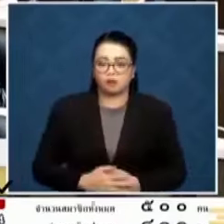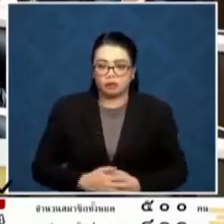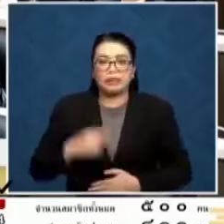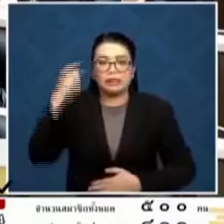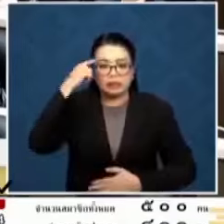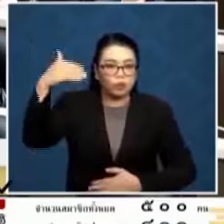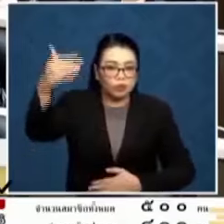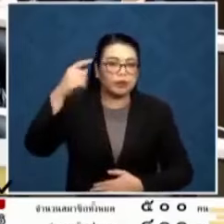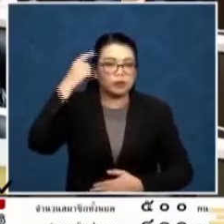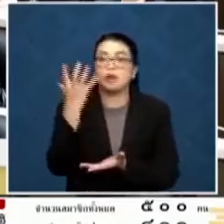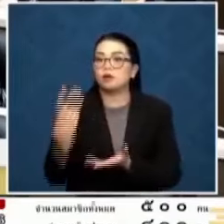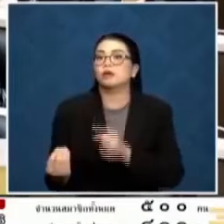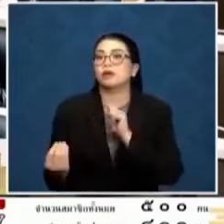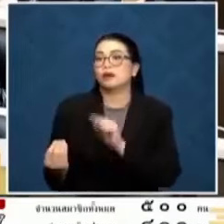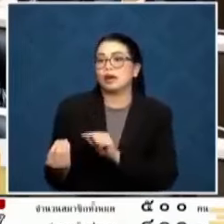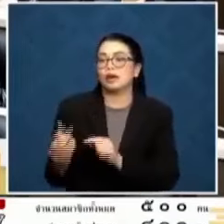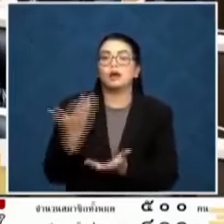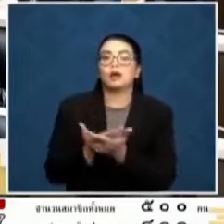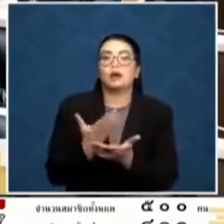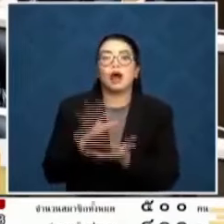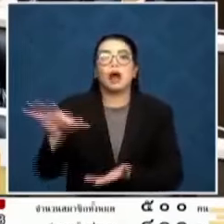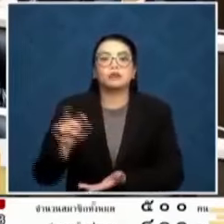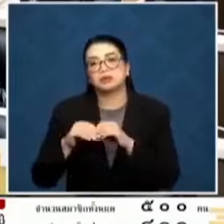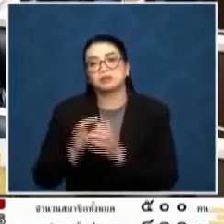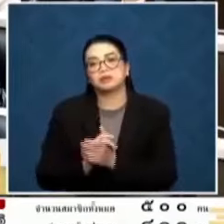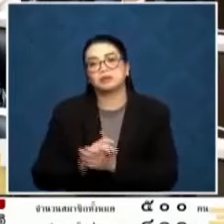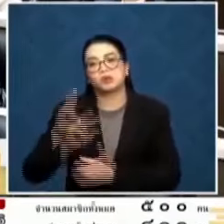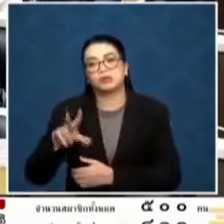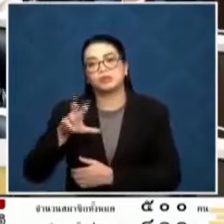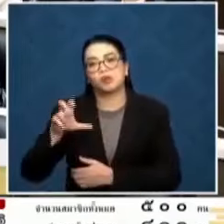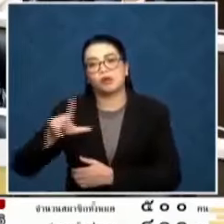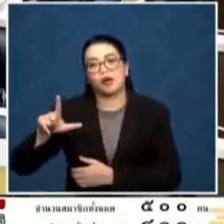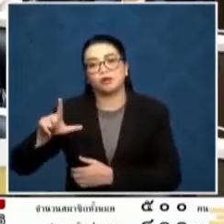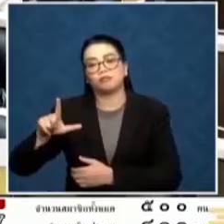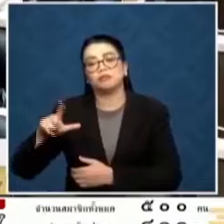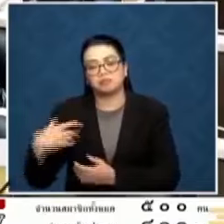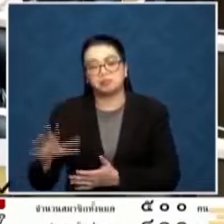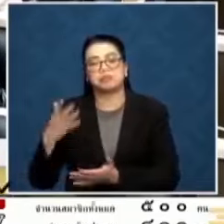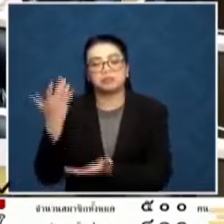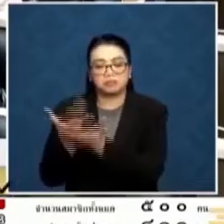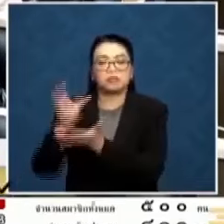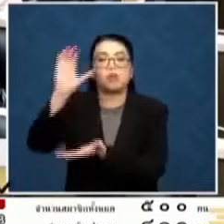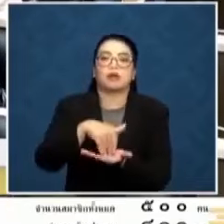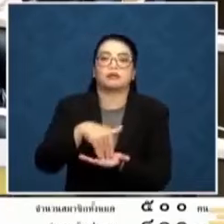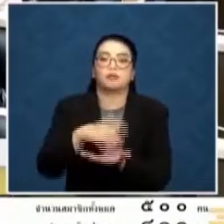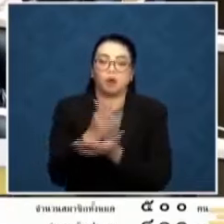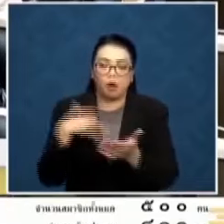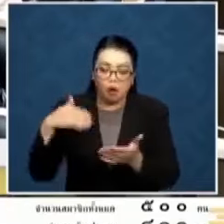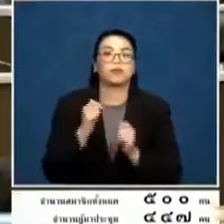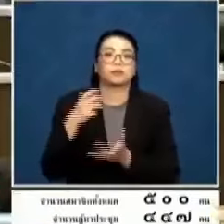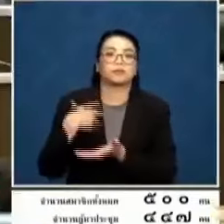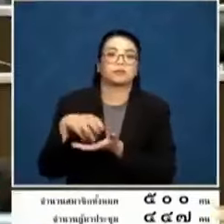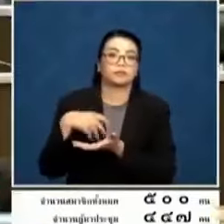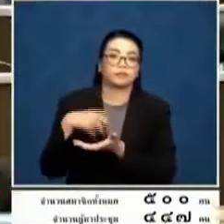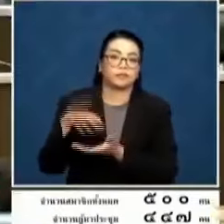รับว่าเขาดันทุรังจริงนะ ค่ะ นะสำหรับเรื่องนี้นะส่วนคุณดนุพรคุณดนุพรปุณกันสสเพื่อไท